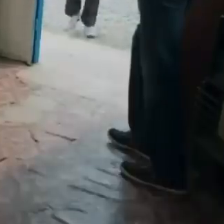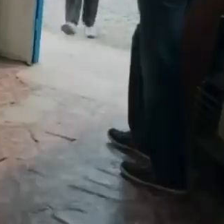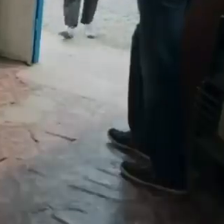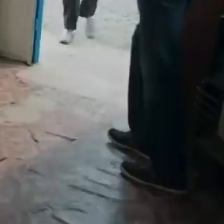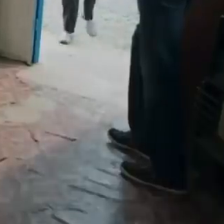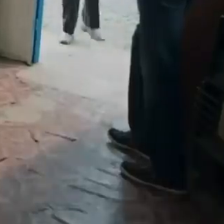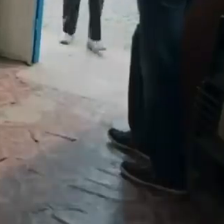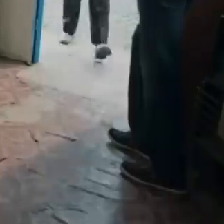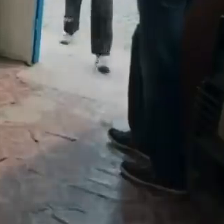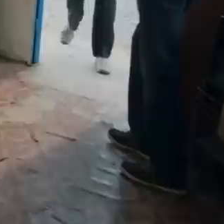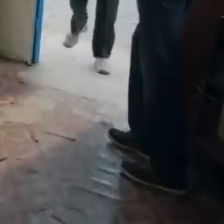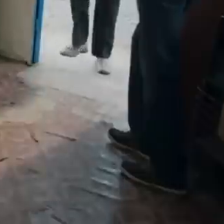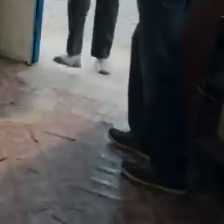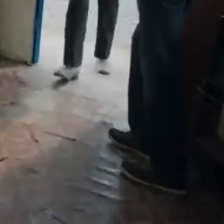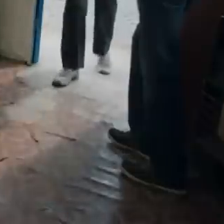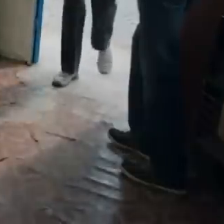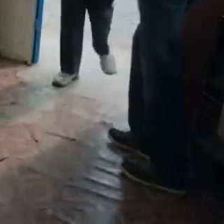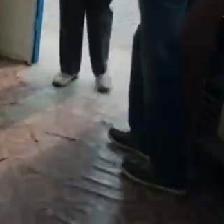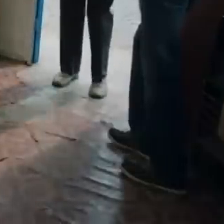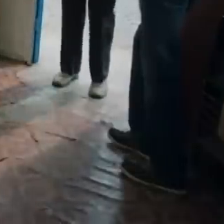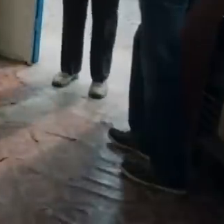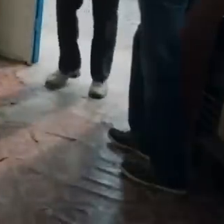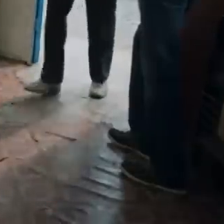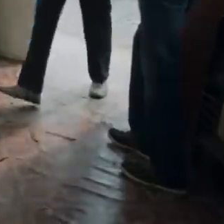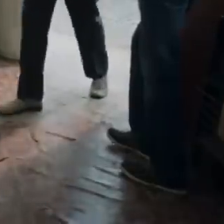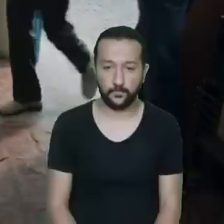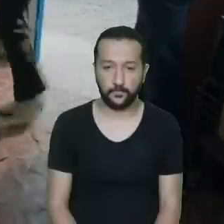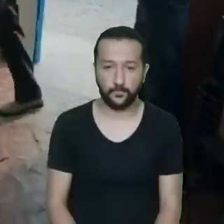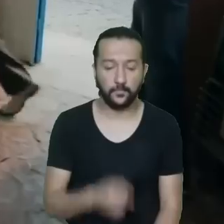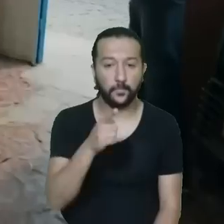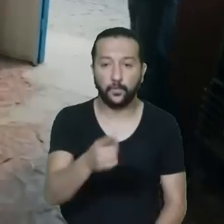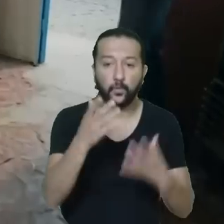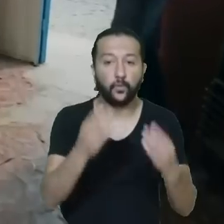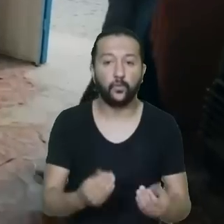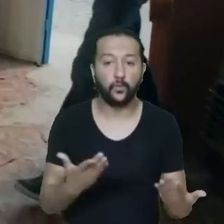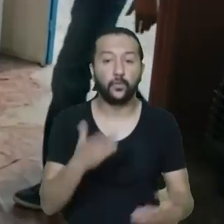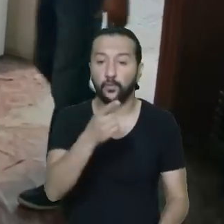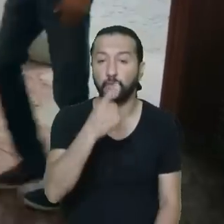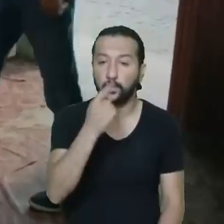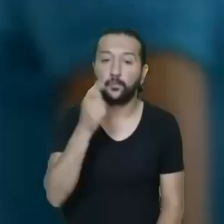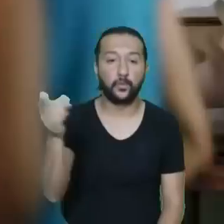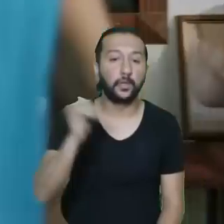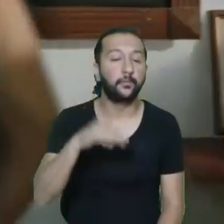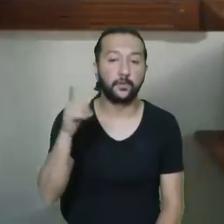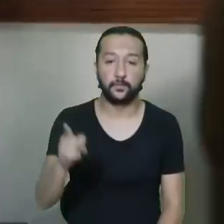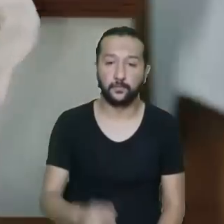McGovern. Emin ve İsmail dükkanın kapısına yaslanmış. Süleyman dışarıdan geldi. Yavuz Alıç, ne diyor Mehmet dayı?